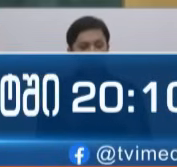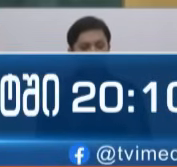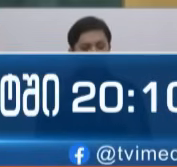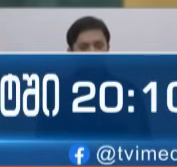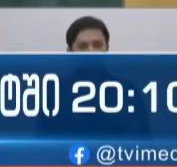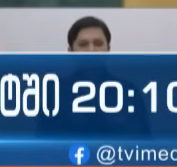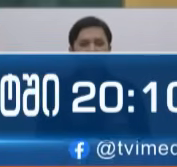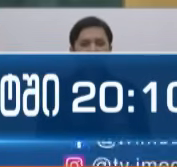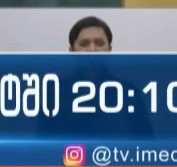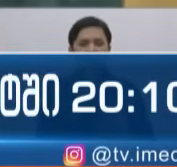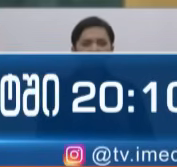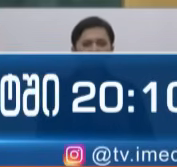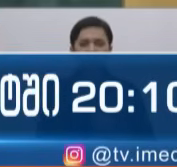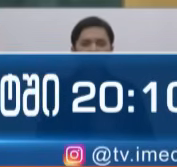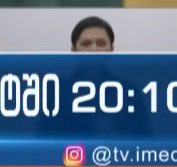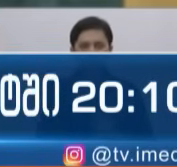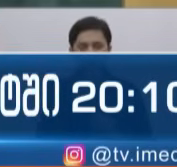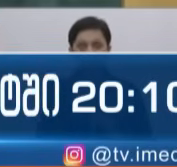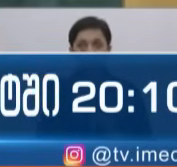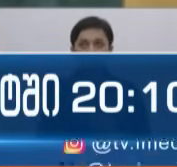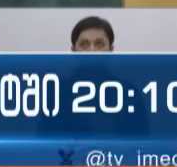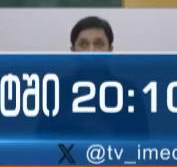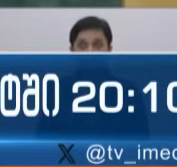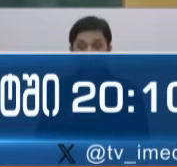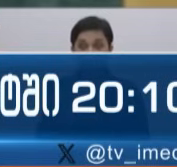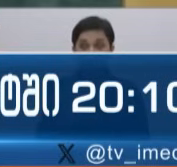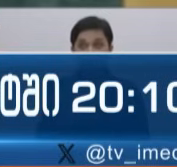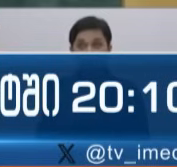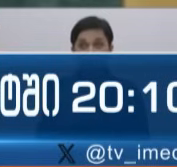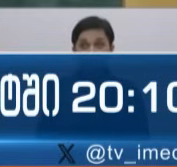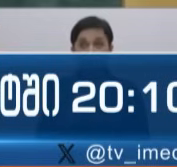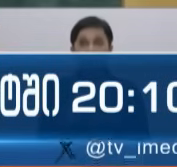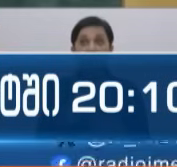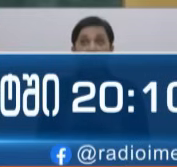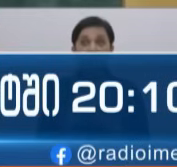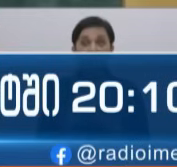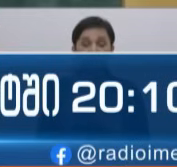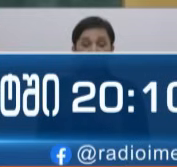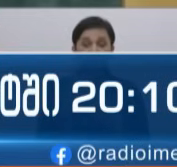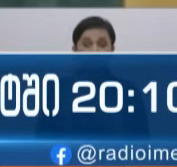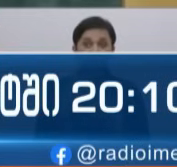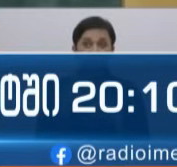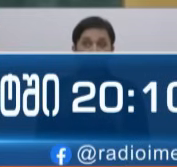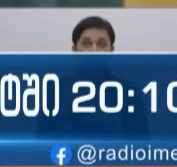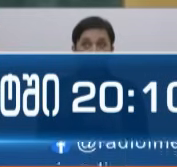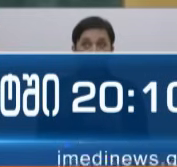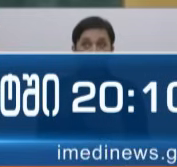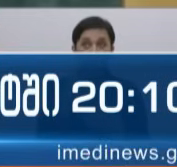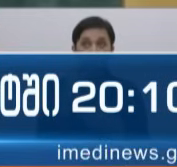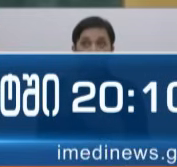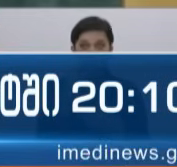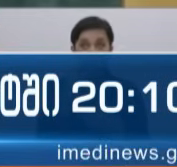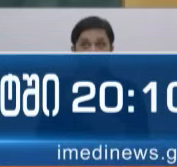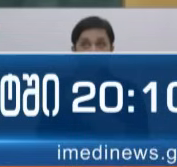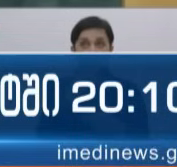რა სკავწკავებთ, ერთი ვისატყუებთ? თქვენ თქვენს აქტივთან ჩაბრძანდებით იქ. Და გაგიყრით ხელკავს